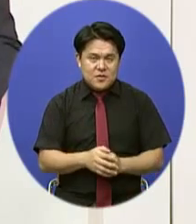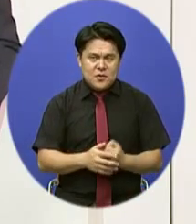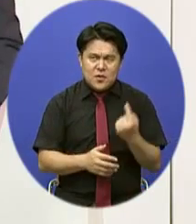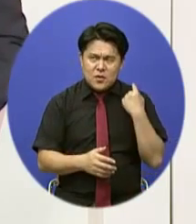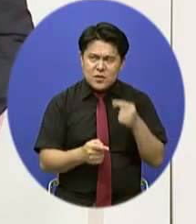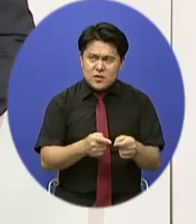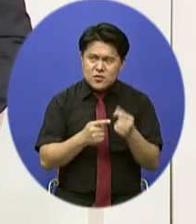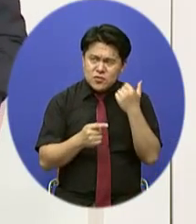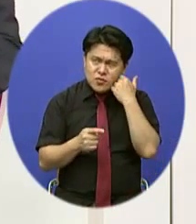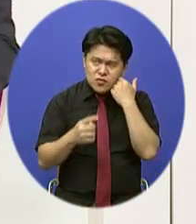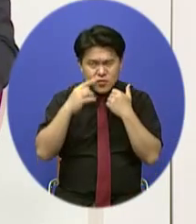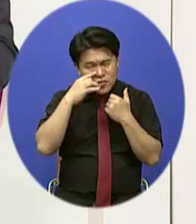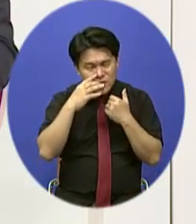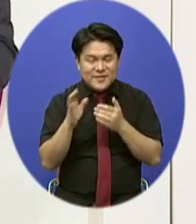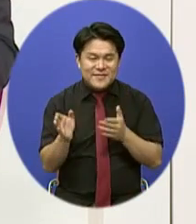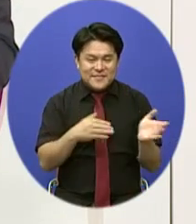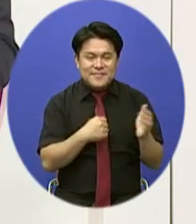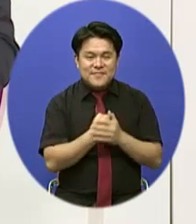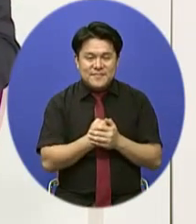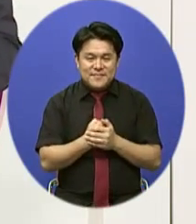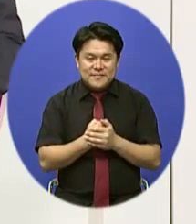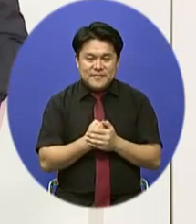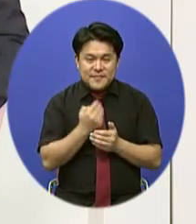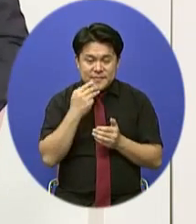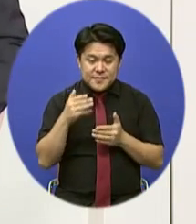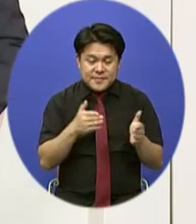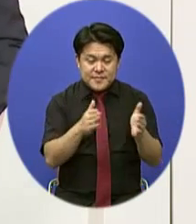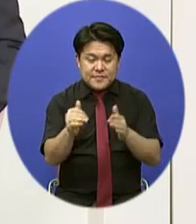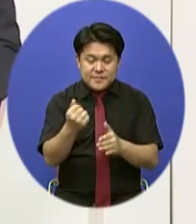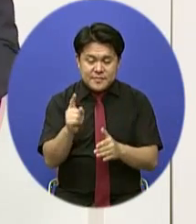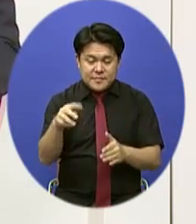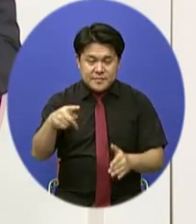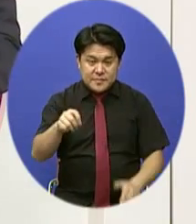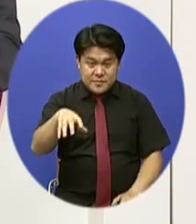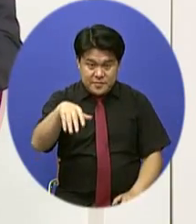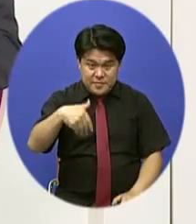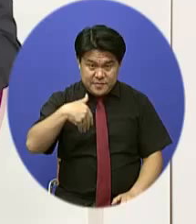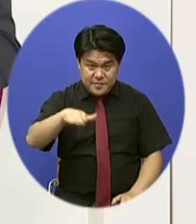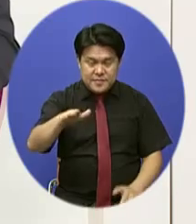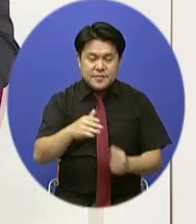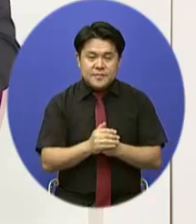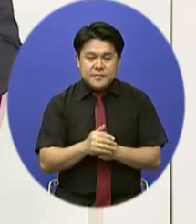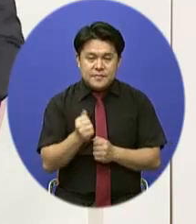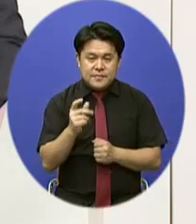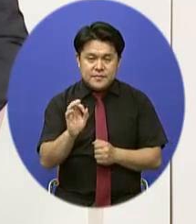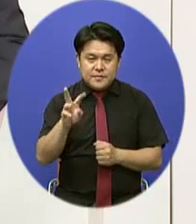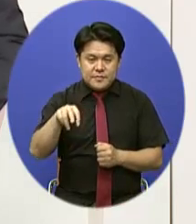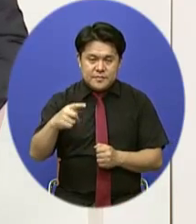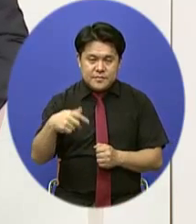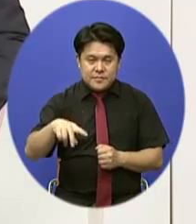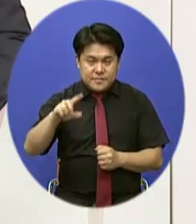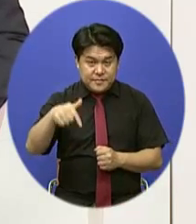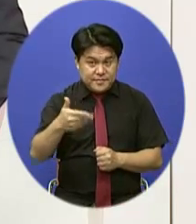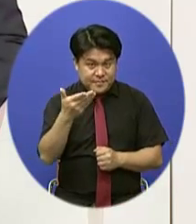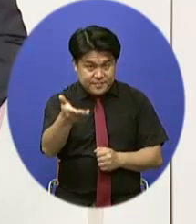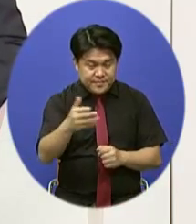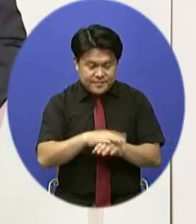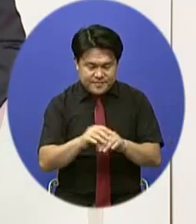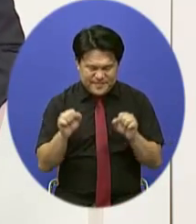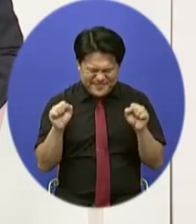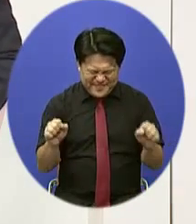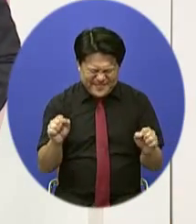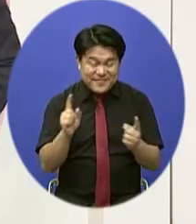1등하셨는지 궁금하네요. 네. 자 경기도 화성시로 한번 달려가 볼까요? 네. 홍순석 아버님.